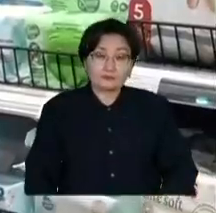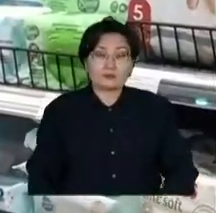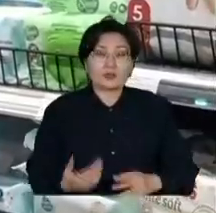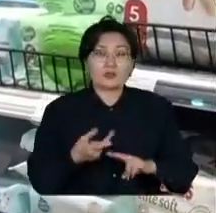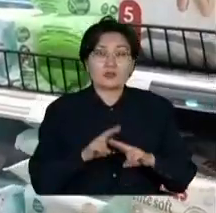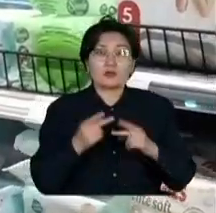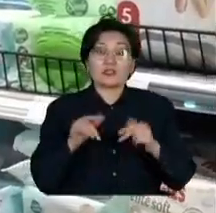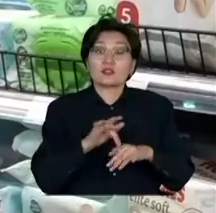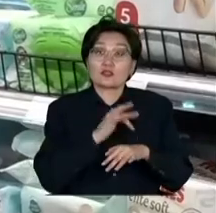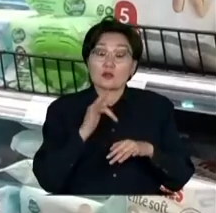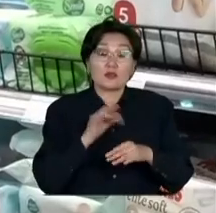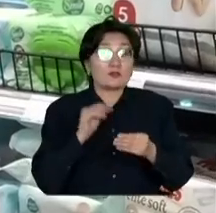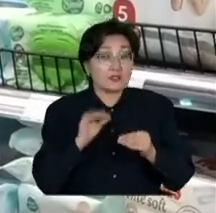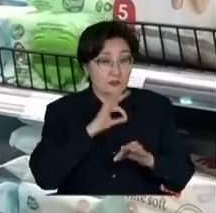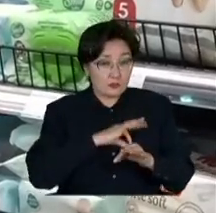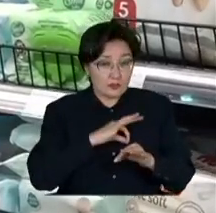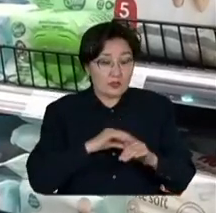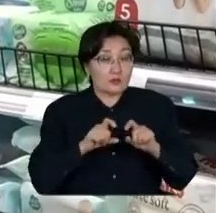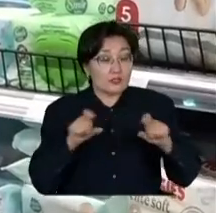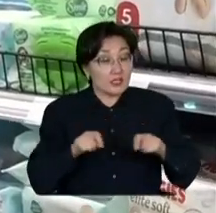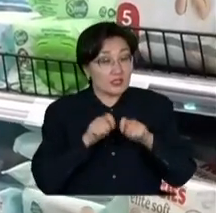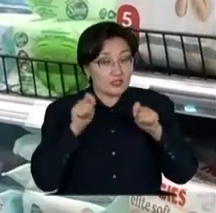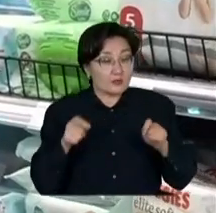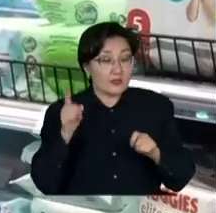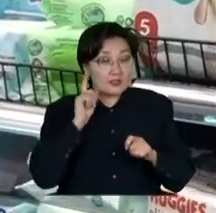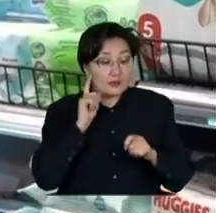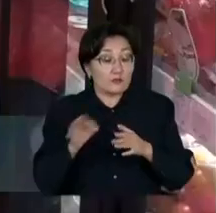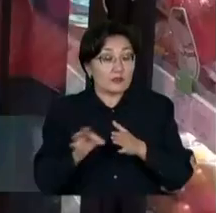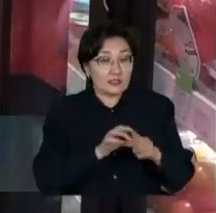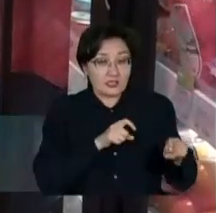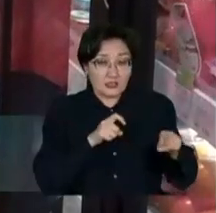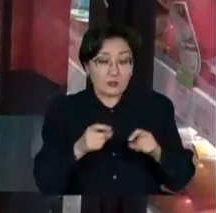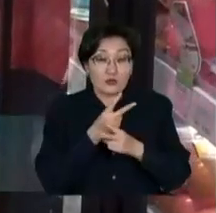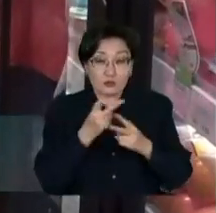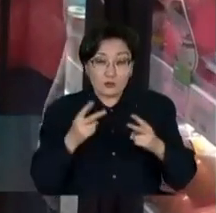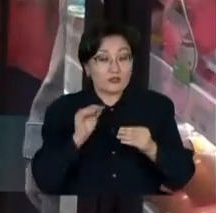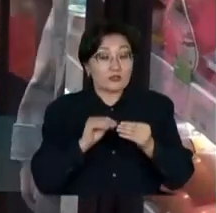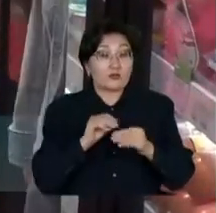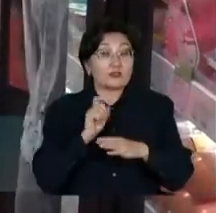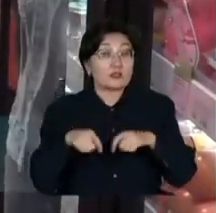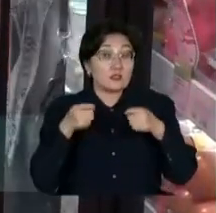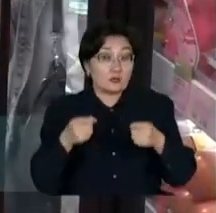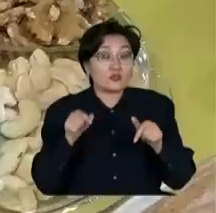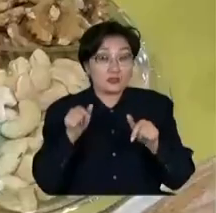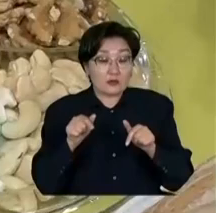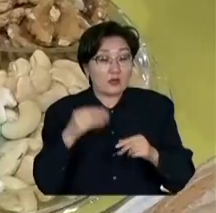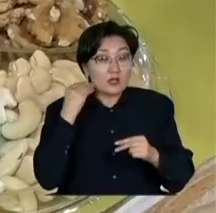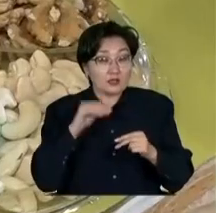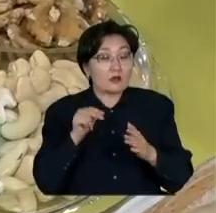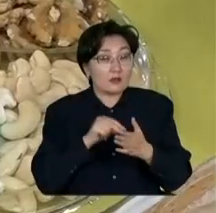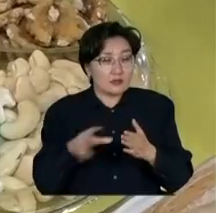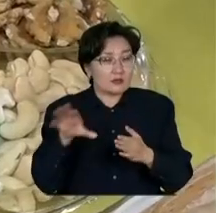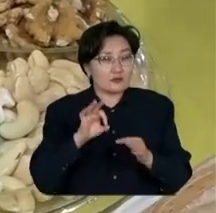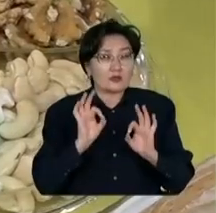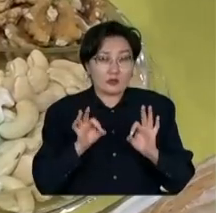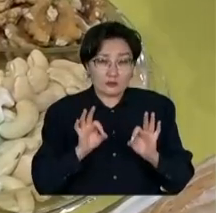Ерба Фреш қызметін ұдайы қолданамын. Дүкен ашылып жатыр деген естіп, бірден келдік көрейік деп. Үнемі тапсырыс береміз осыннан. Сапасы бағасына сай.